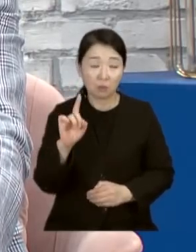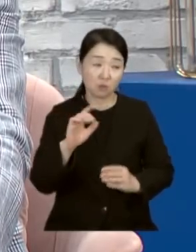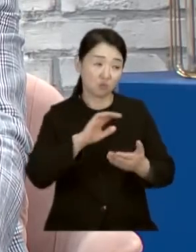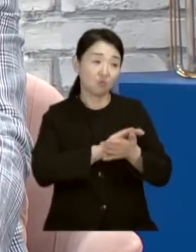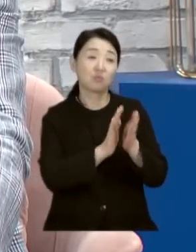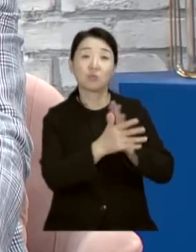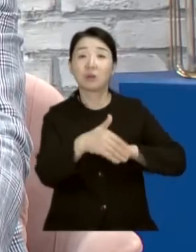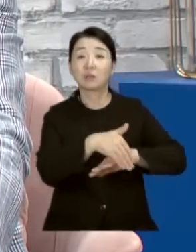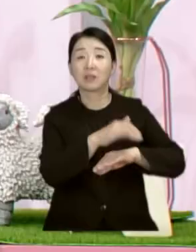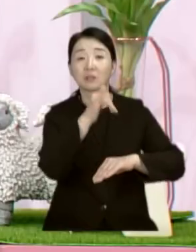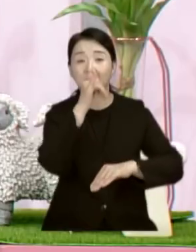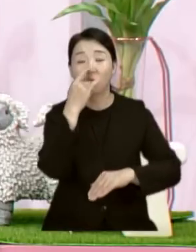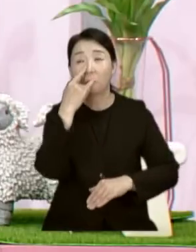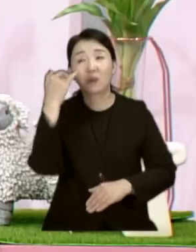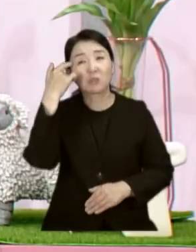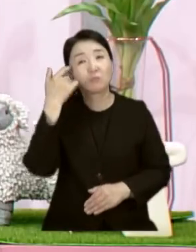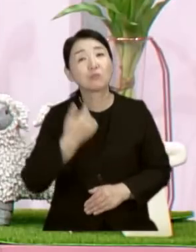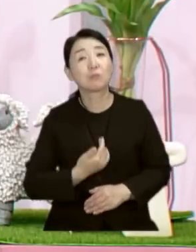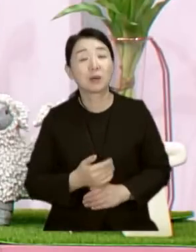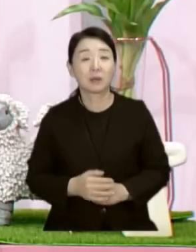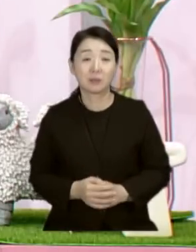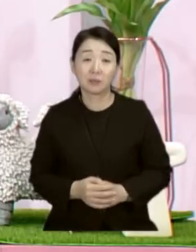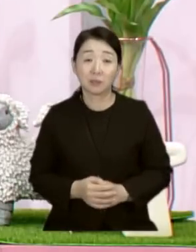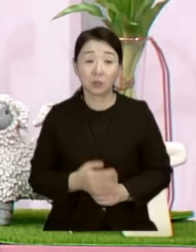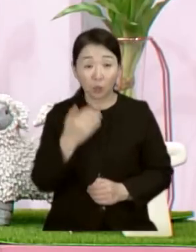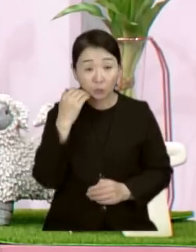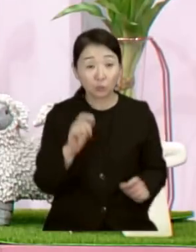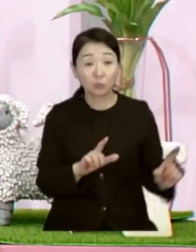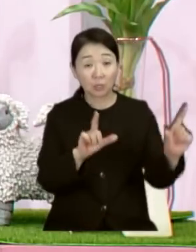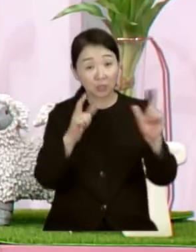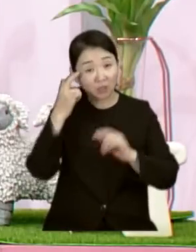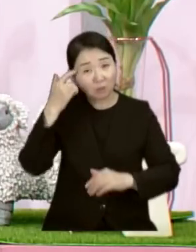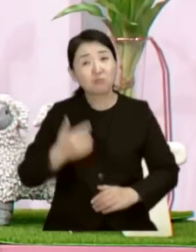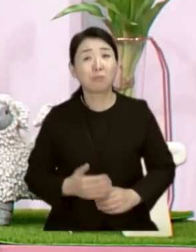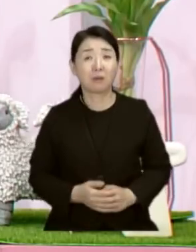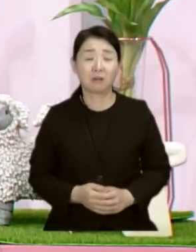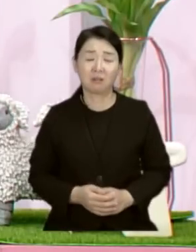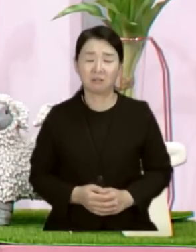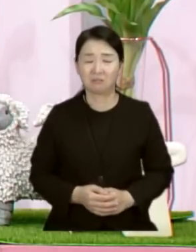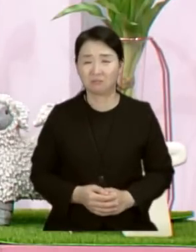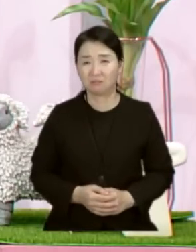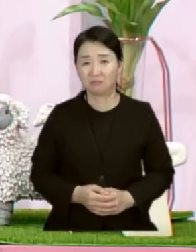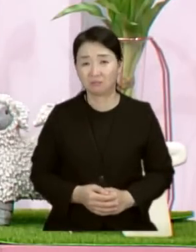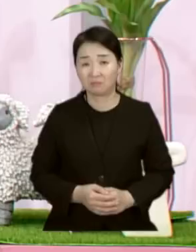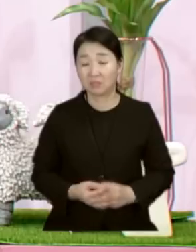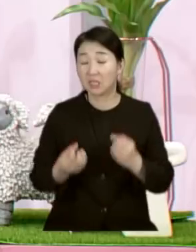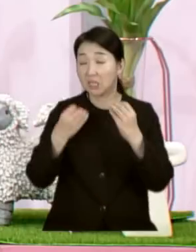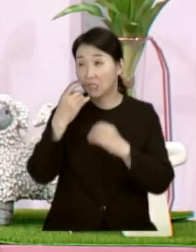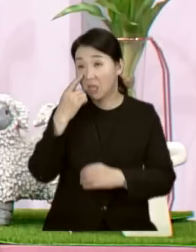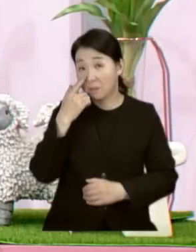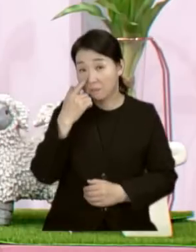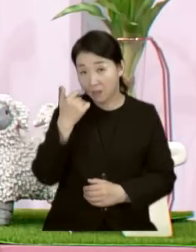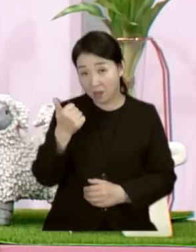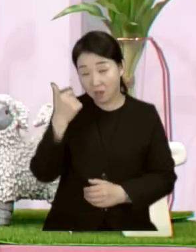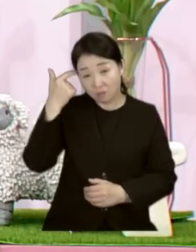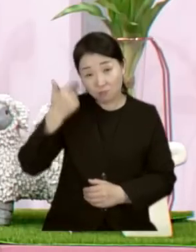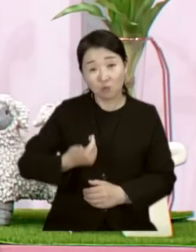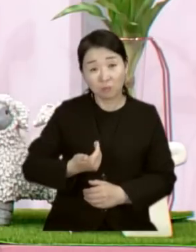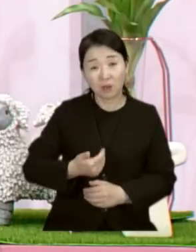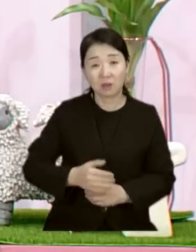유치원을 다니잖아요. 엄마들이 물어봐요. 누구랑 살아? 뭐, 새 아빠야? 이렇게 물어보나